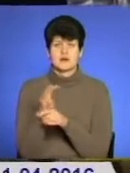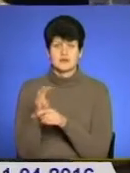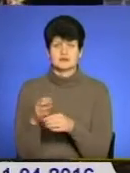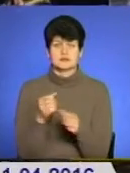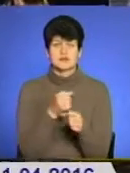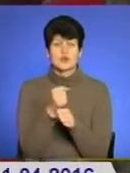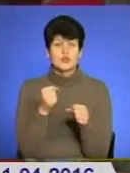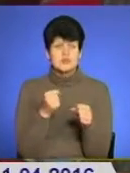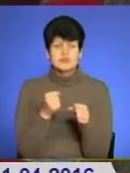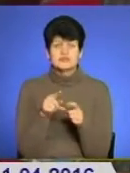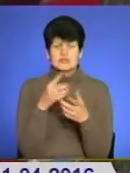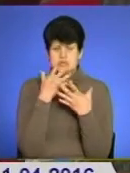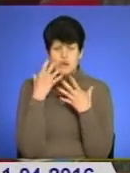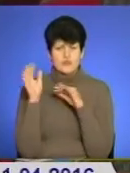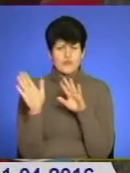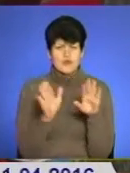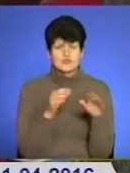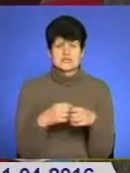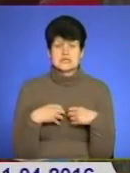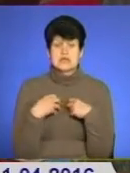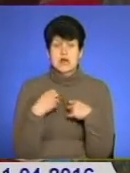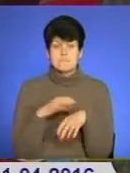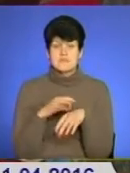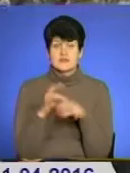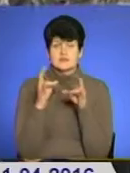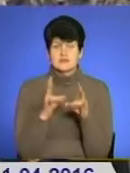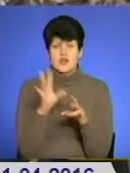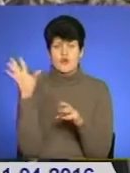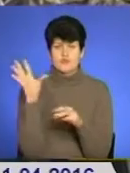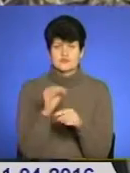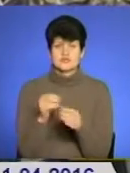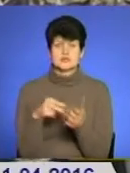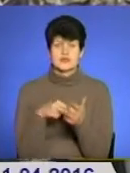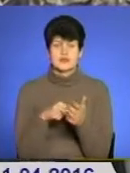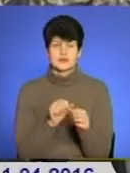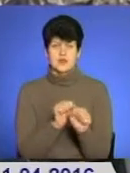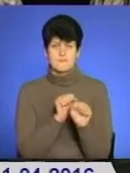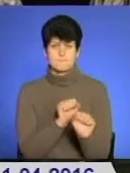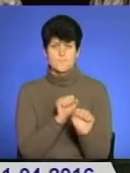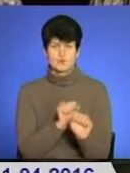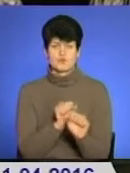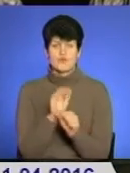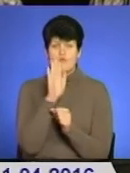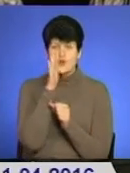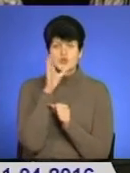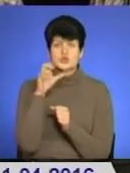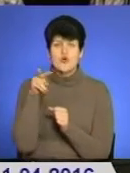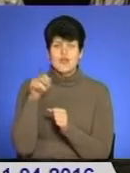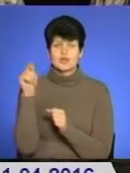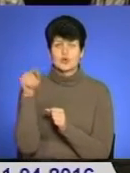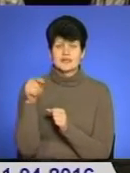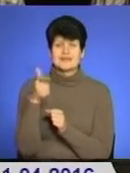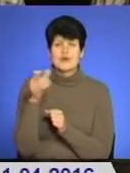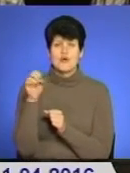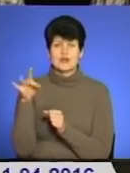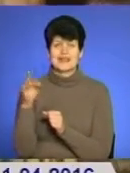кулемети. Вони, забуваючи про страх, біль та безпеку, всі як один стали на боротьбу з ворогом. Слов'янськ, Луганськ,